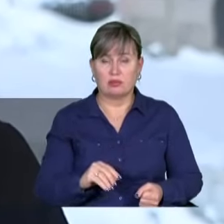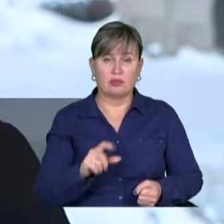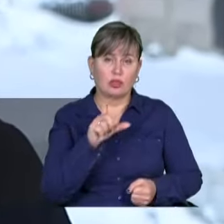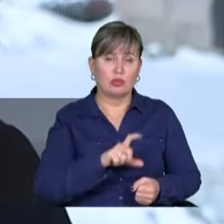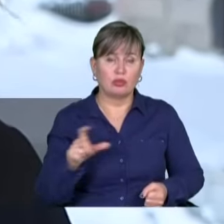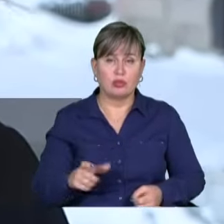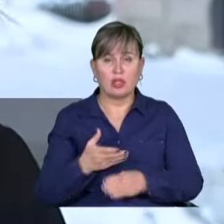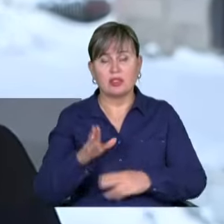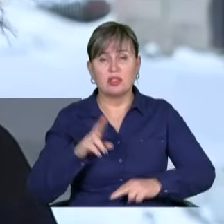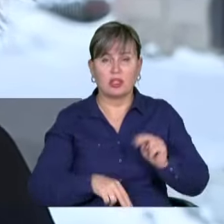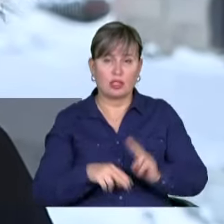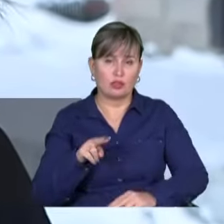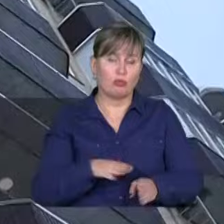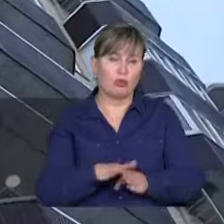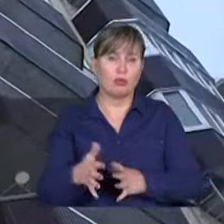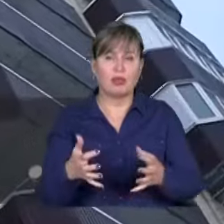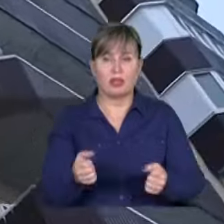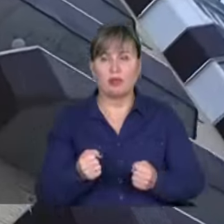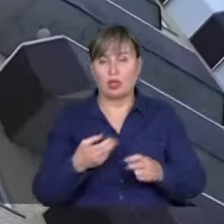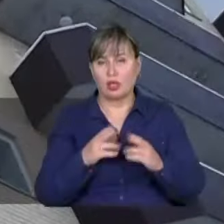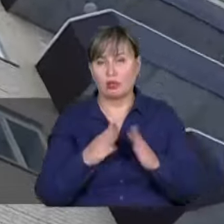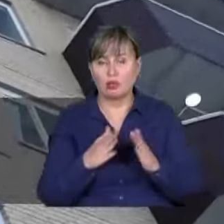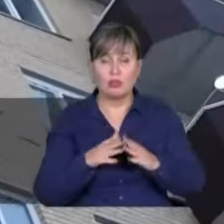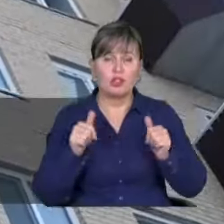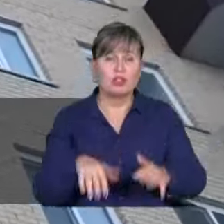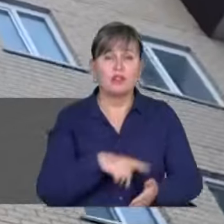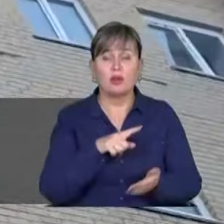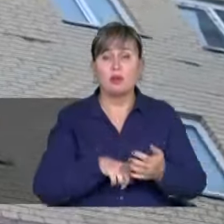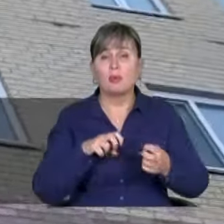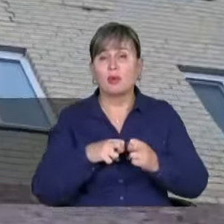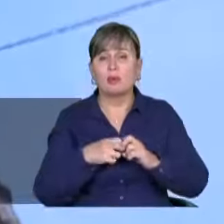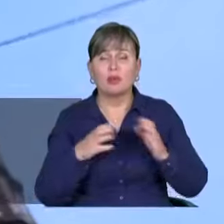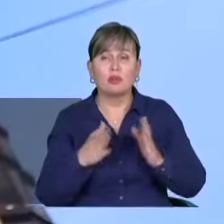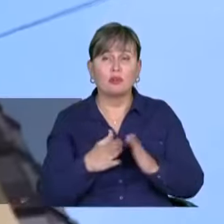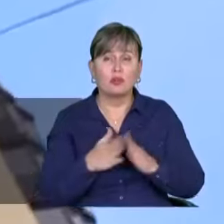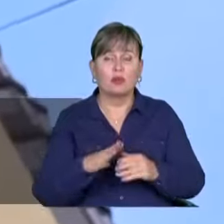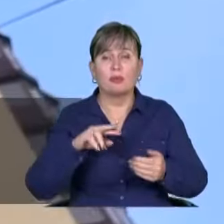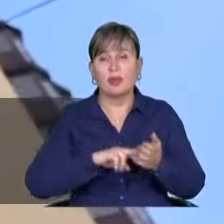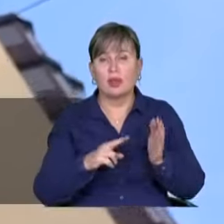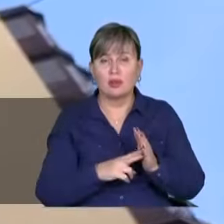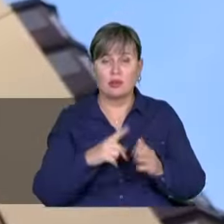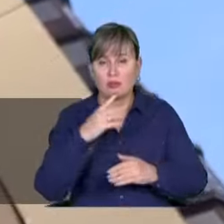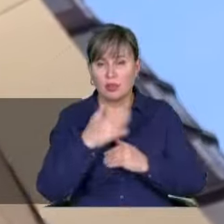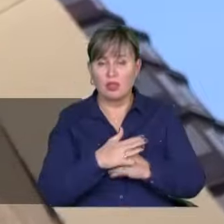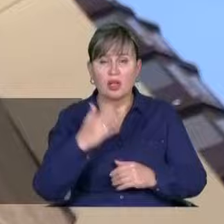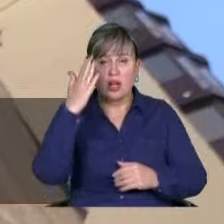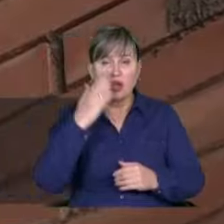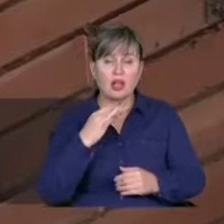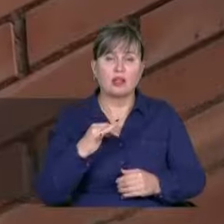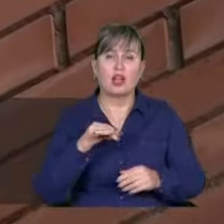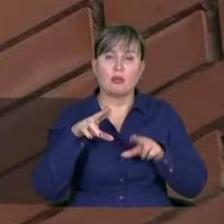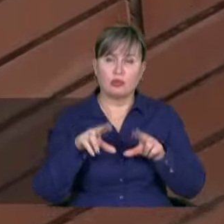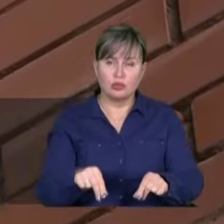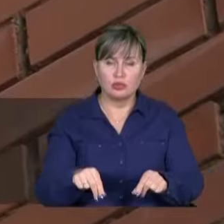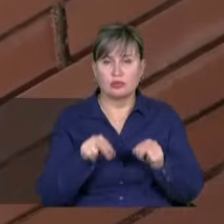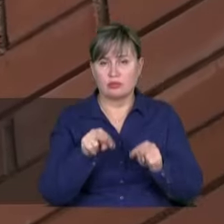сотрудники отдела строительства полностью мы принимали этот дом. Решить вопрос с проблемным домом чиновники рассчитывают ближе к лету и обещали держать на контроле